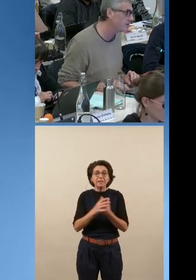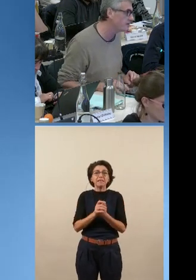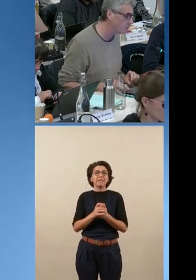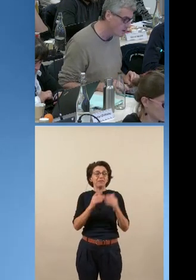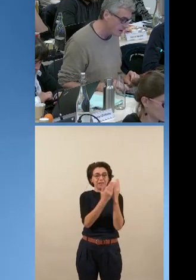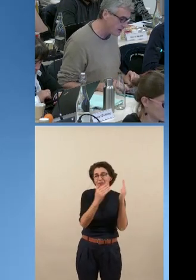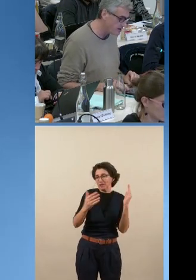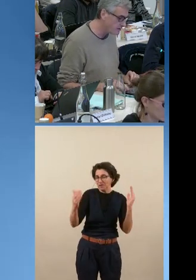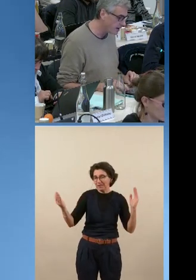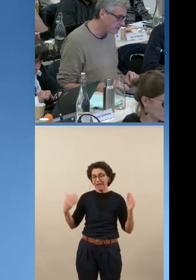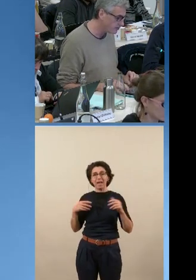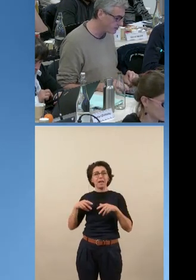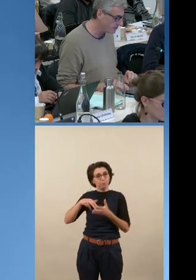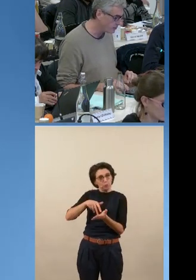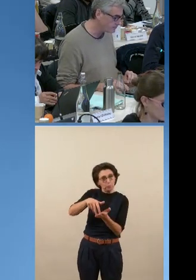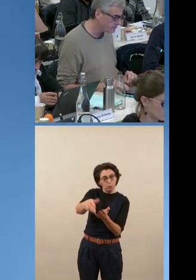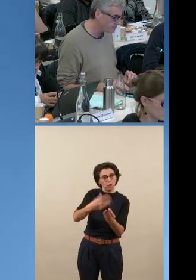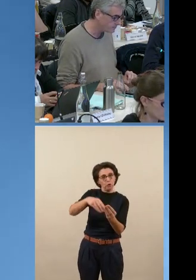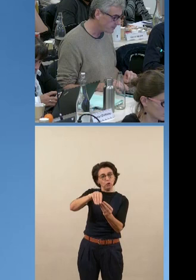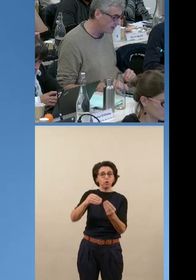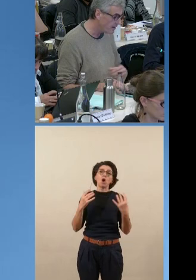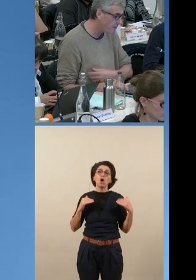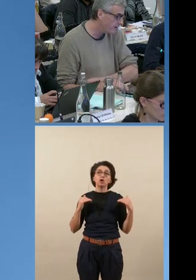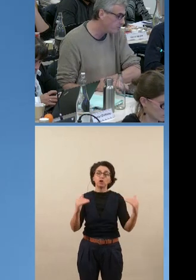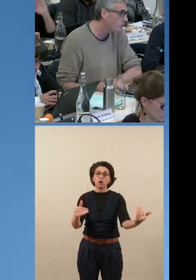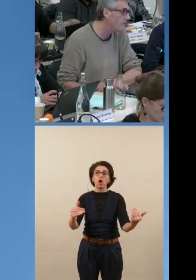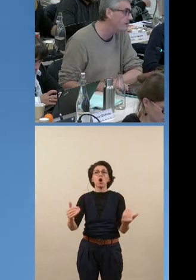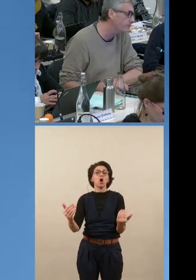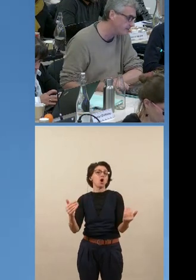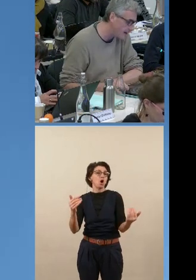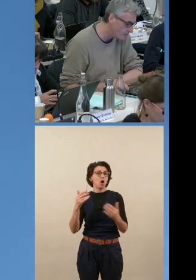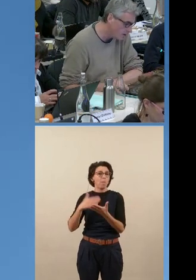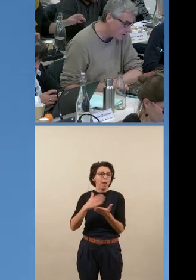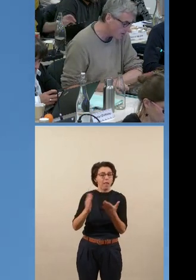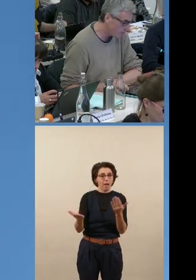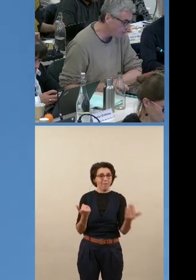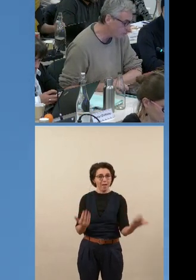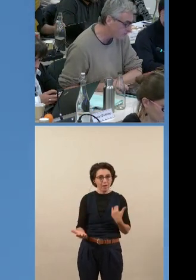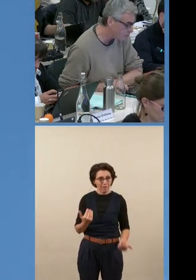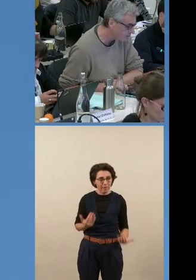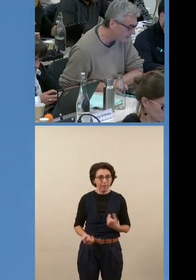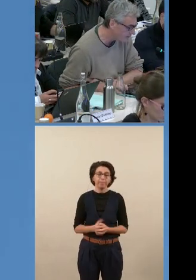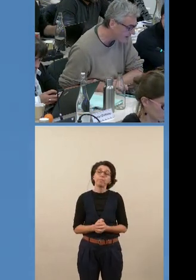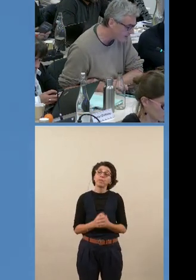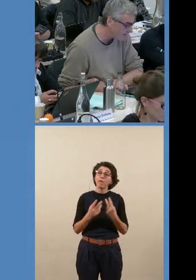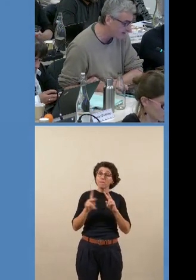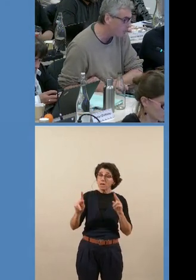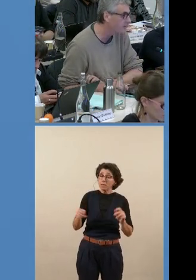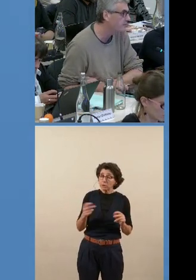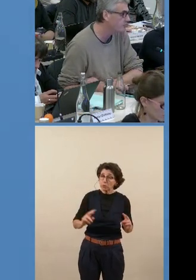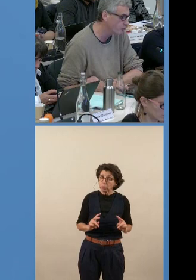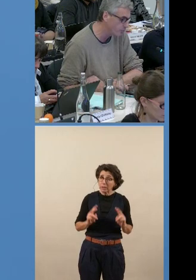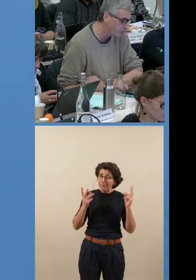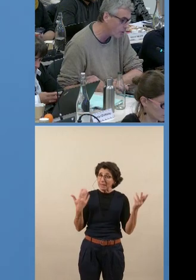végétalisation et la déminéralisation des sols la fabrique de la ville elle s'incarne plus que jamais en 2024 avec la